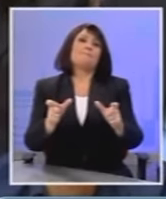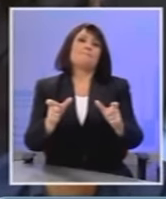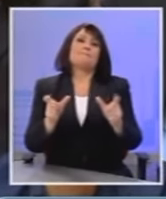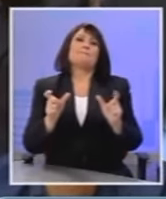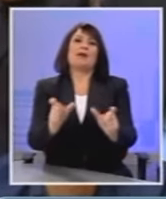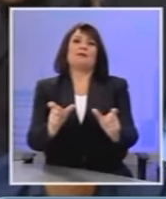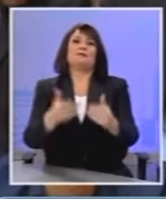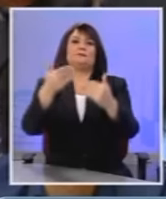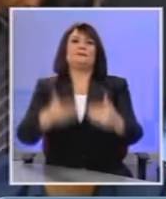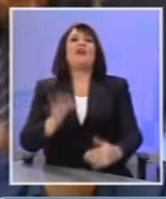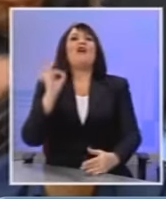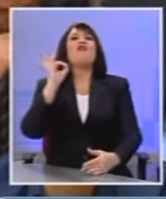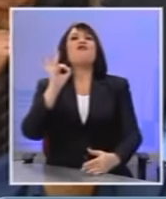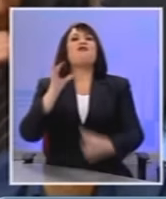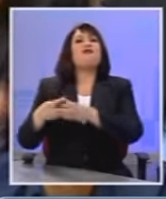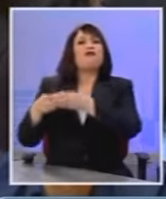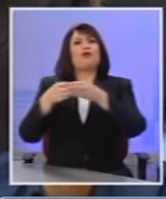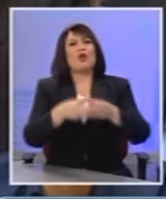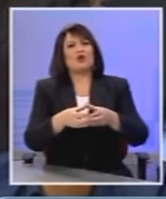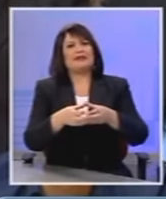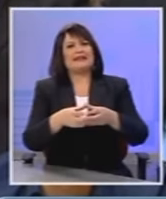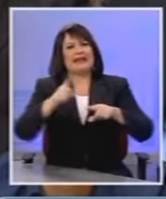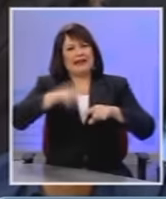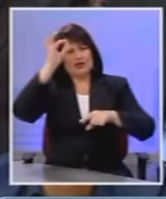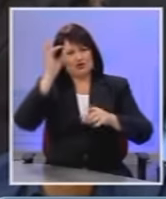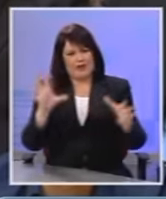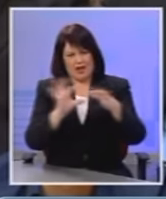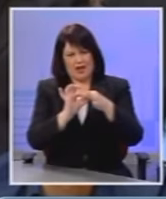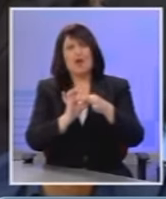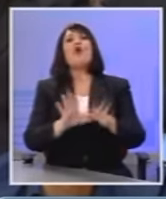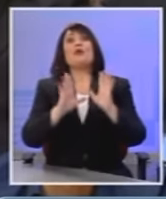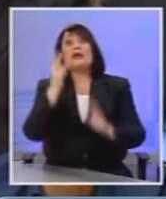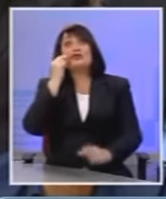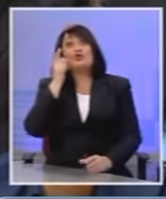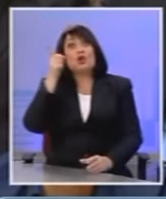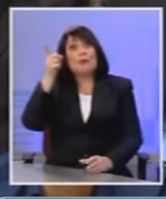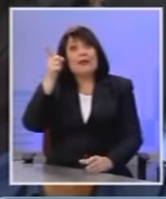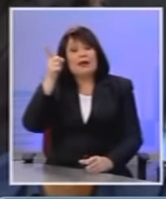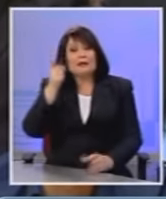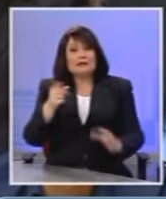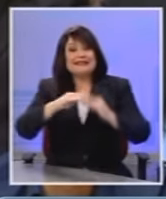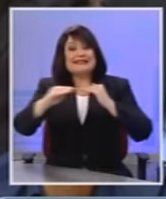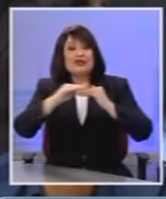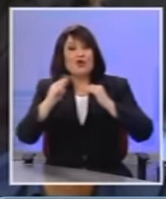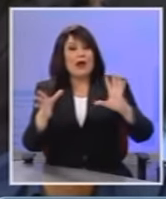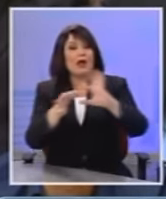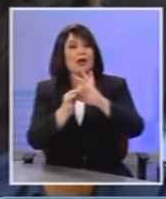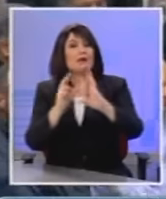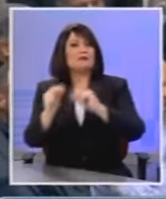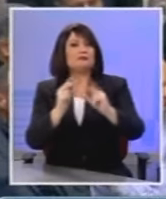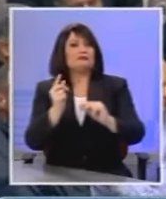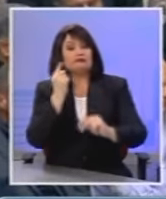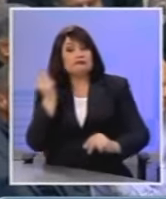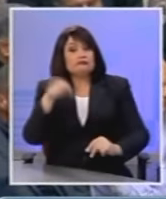της Frontex, το οποίο δεν συνεργάζεται με την ελληνική αστυνομία, αλλά με τη σκοπιανή αστυνομία. Η